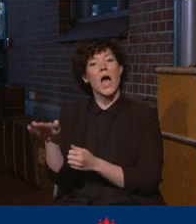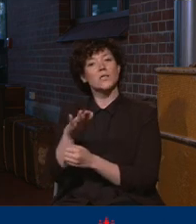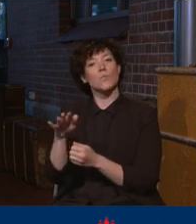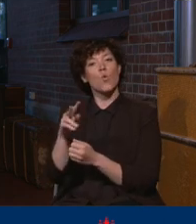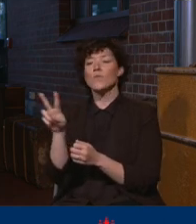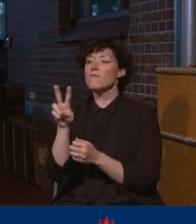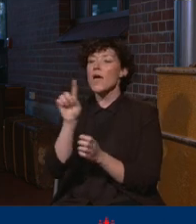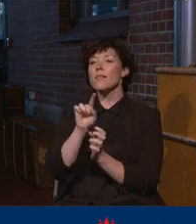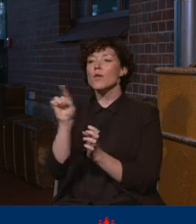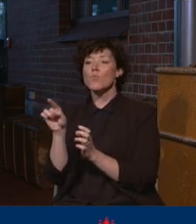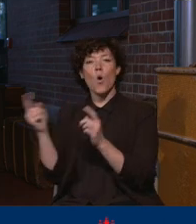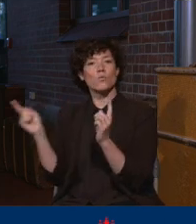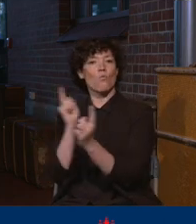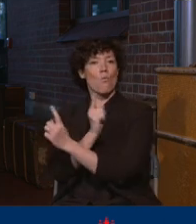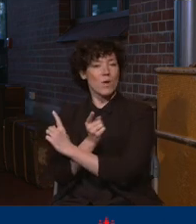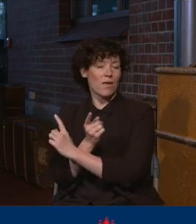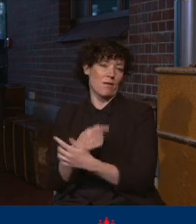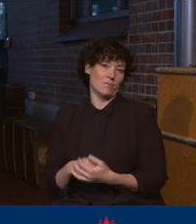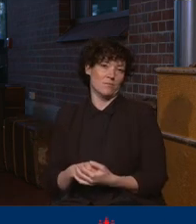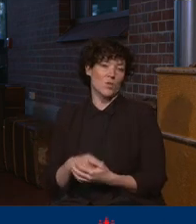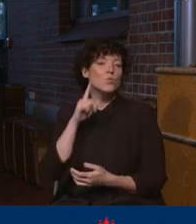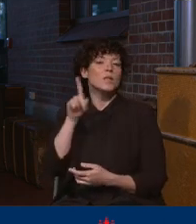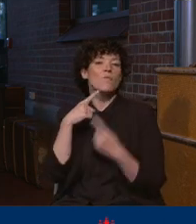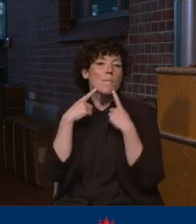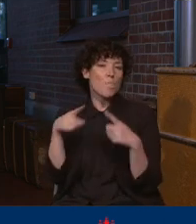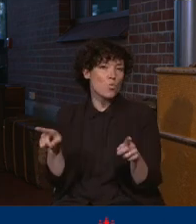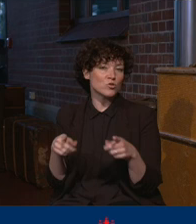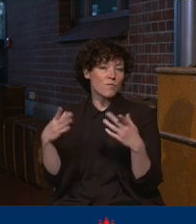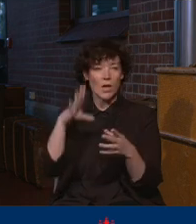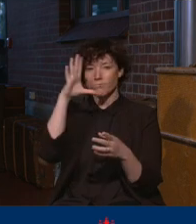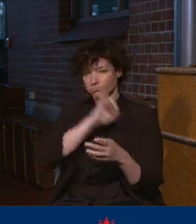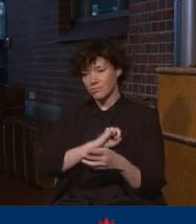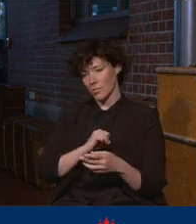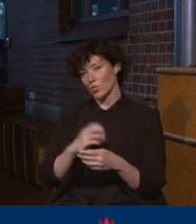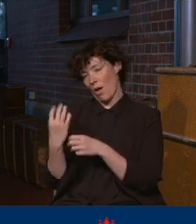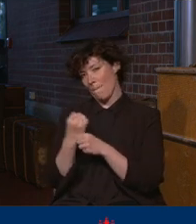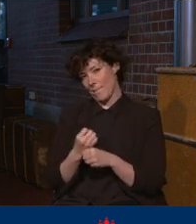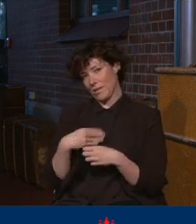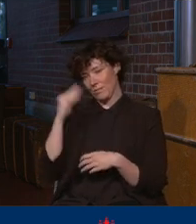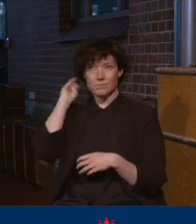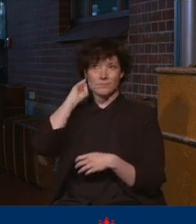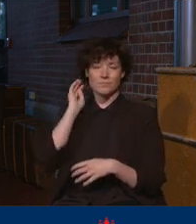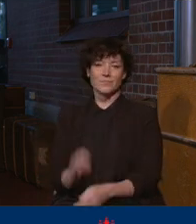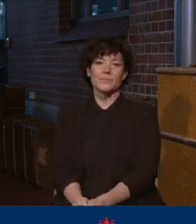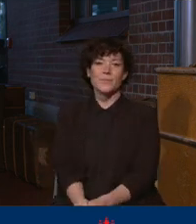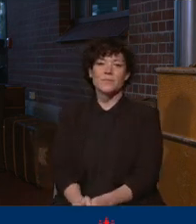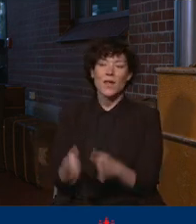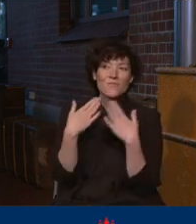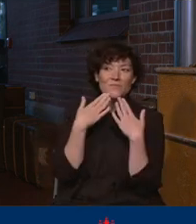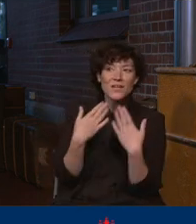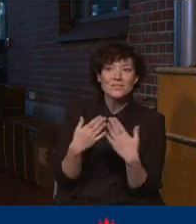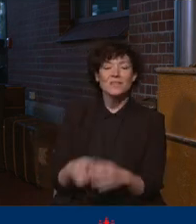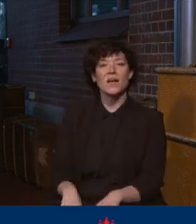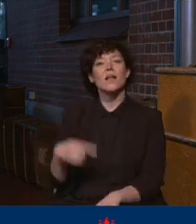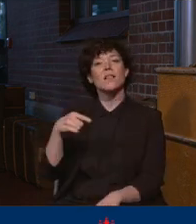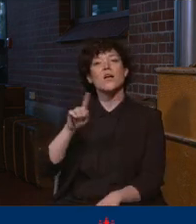umgekehrt und ich glaube diese botschaft die haben wir hier verstanden und in dem ja auch mit vielen dank wir fangen wir gleich noch zum großen markt und